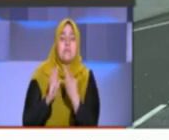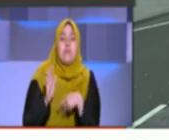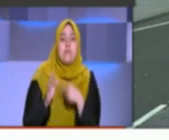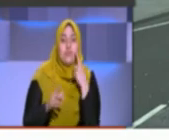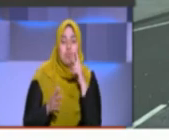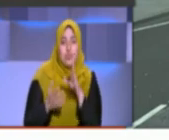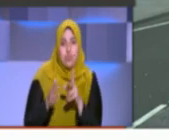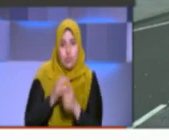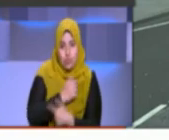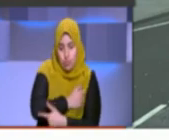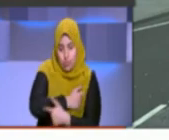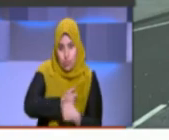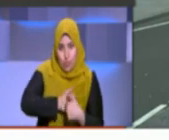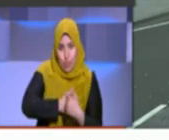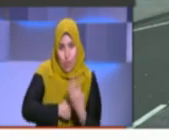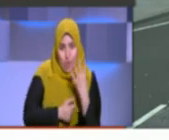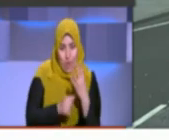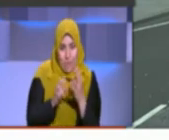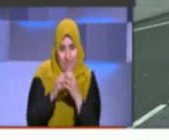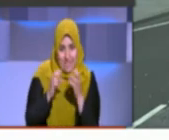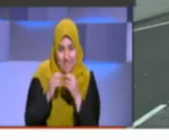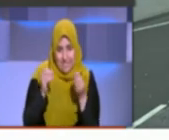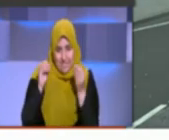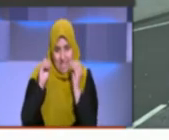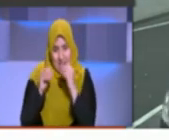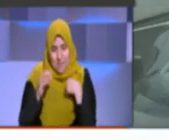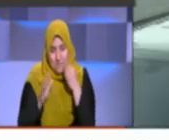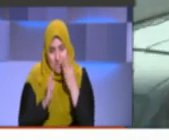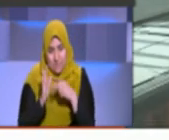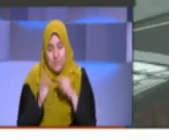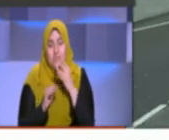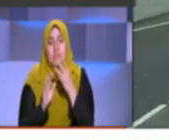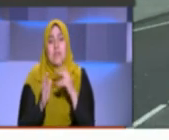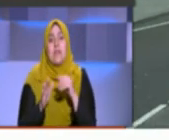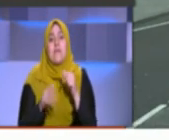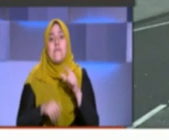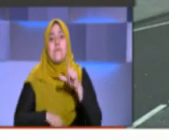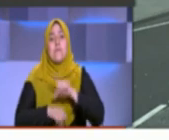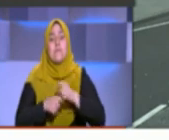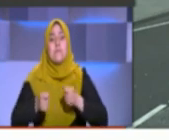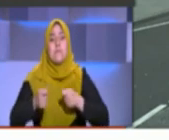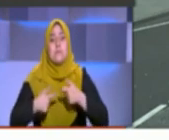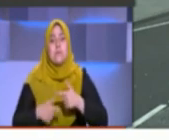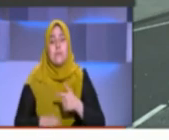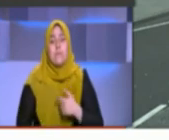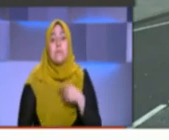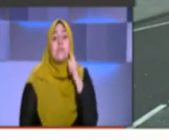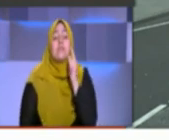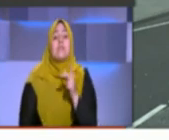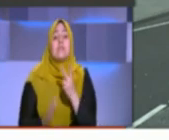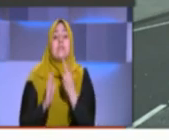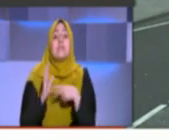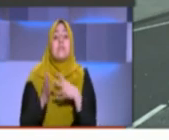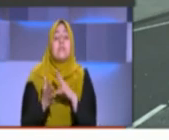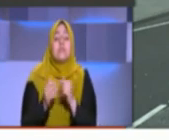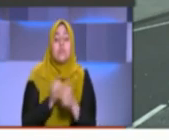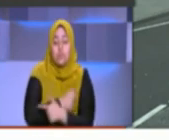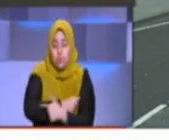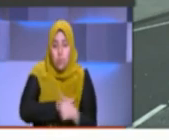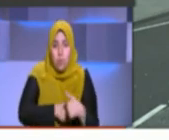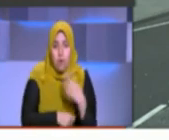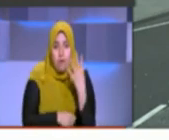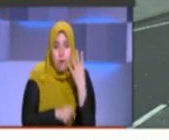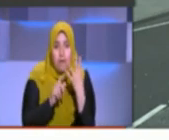الرابع لطلبات اعانه البطاله في الولايات المتحده الامريكيه. التقرير ده الاسبوع الرابع، يعني احنا بنتكلم عن